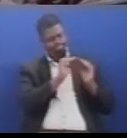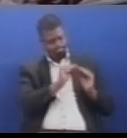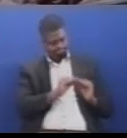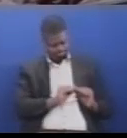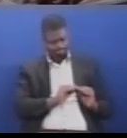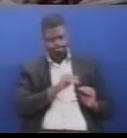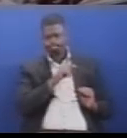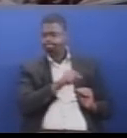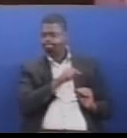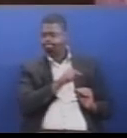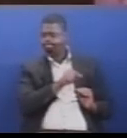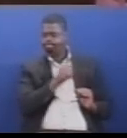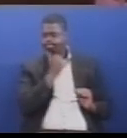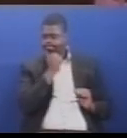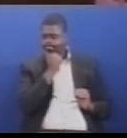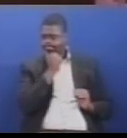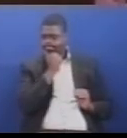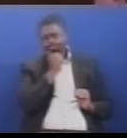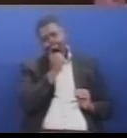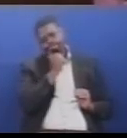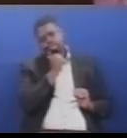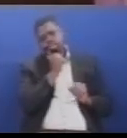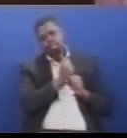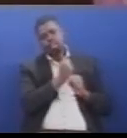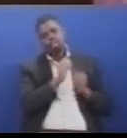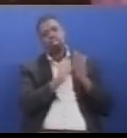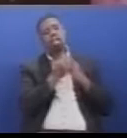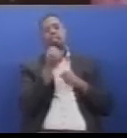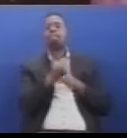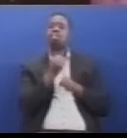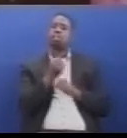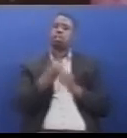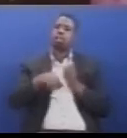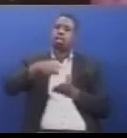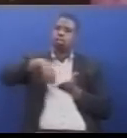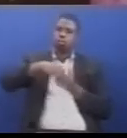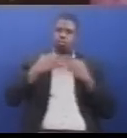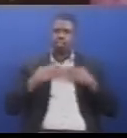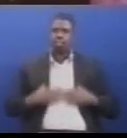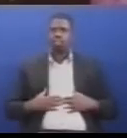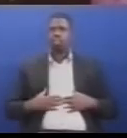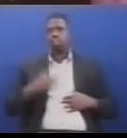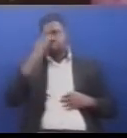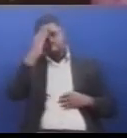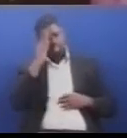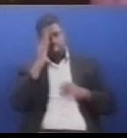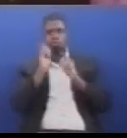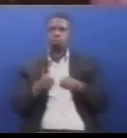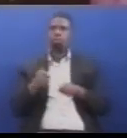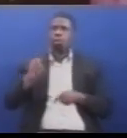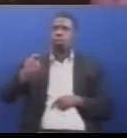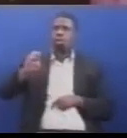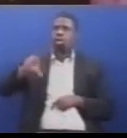Waziri, ni kazi gani hasa zimefanyika katika kituo cha afya cha jeshi kilichopo